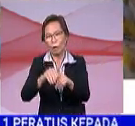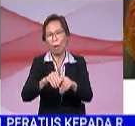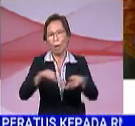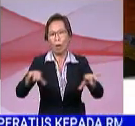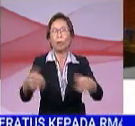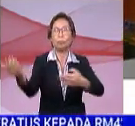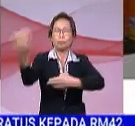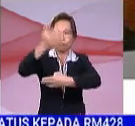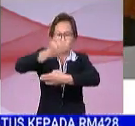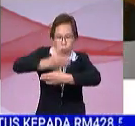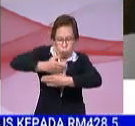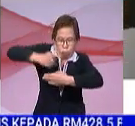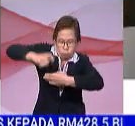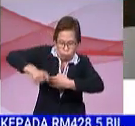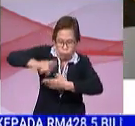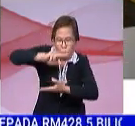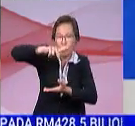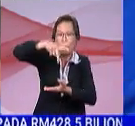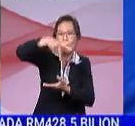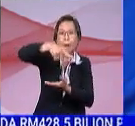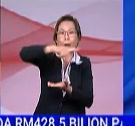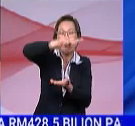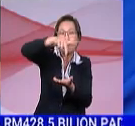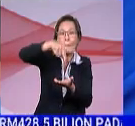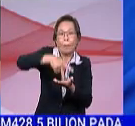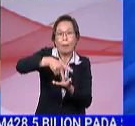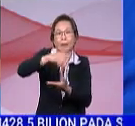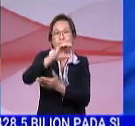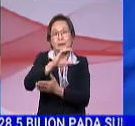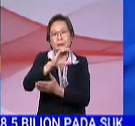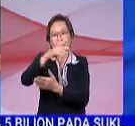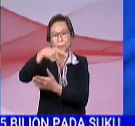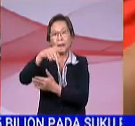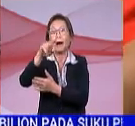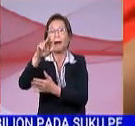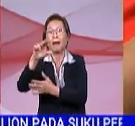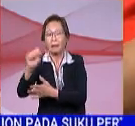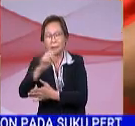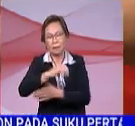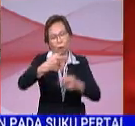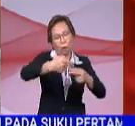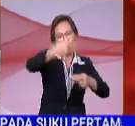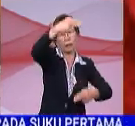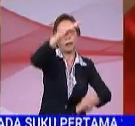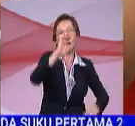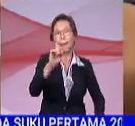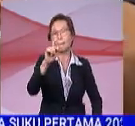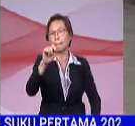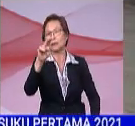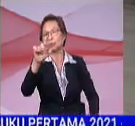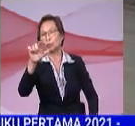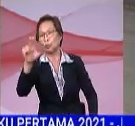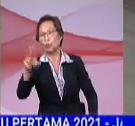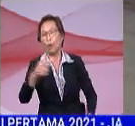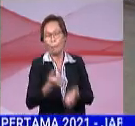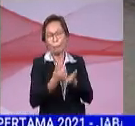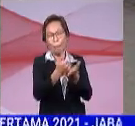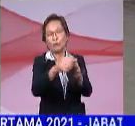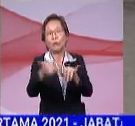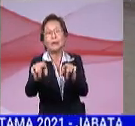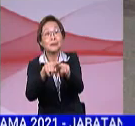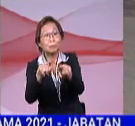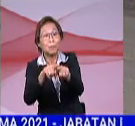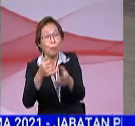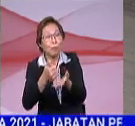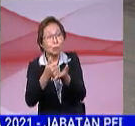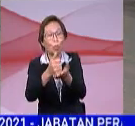menjalani kuarantin wajib di Pusat Kuarantin Rawatan COVID-19 dan hotel di Bintulu. Sementara itu, bantuan serupa juga